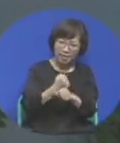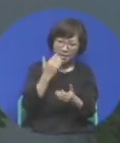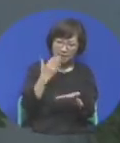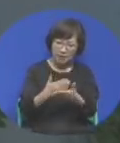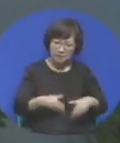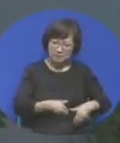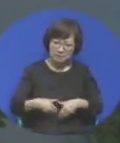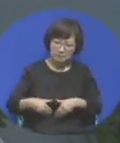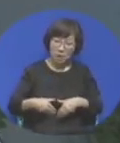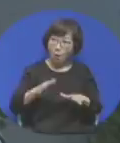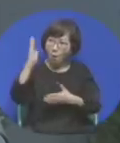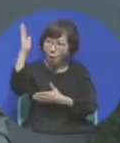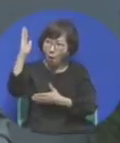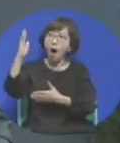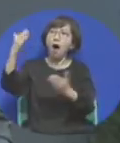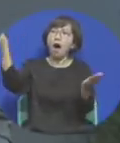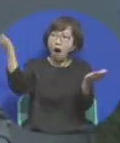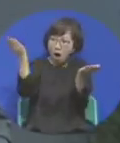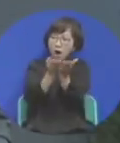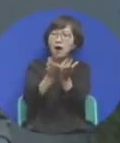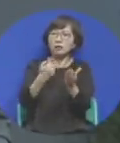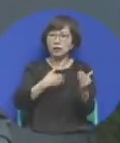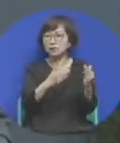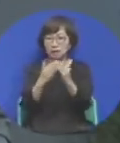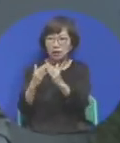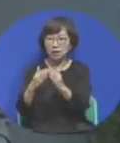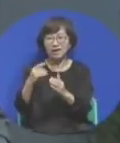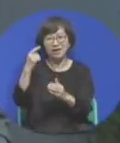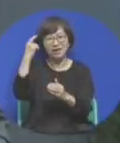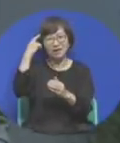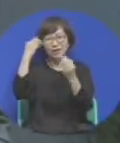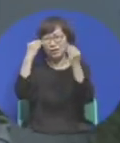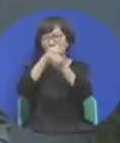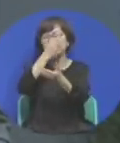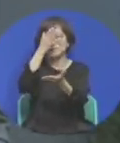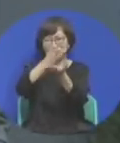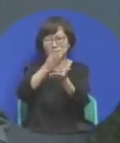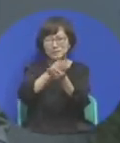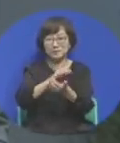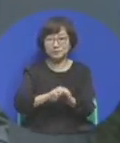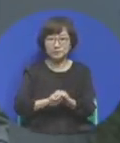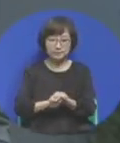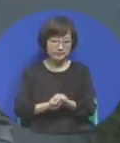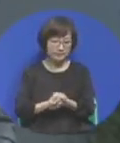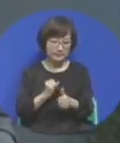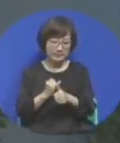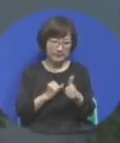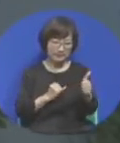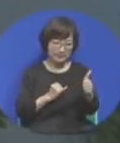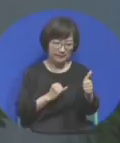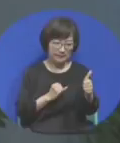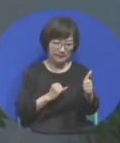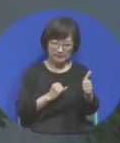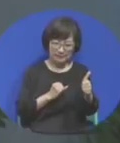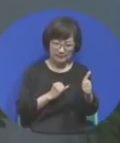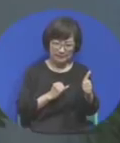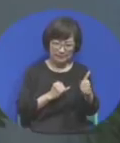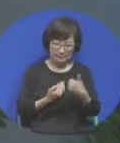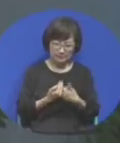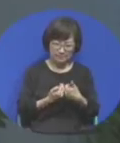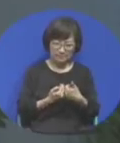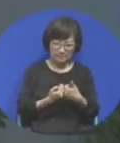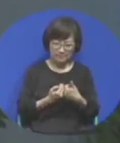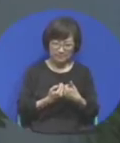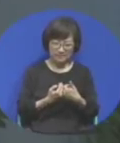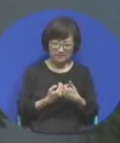was thinking to myself whether I should move from this home or not. That's the answer. I need to move to a new house. 남편하고 내가 갈등 많은데 애라 나가자 메시지 전달했단 말이죠. And they're